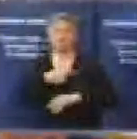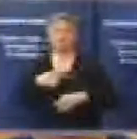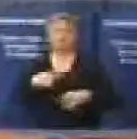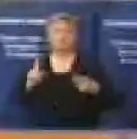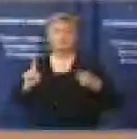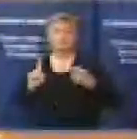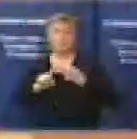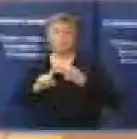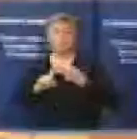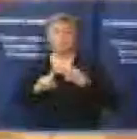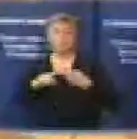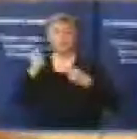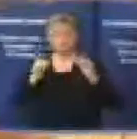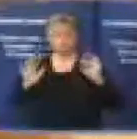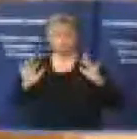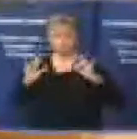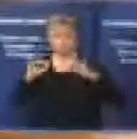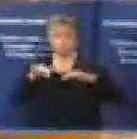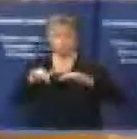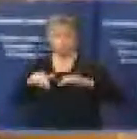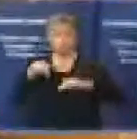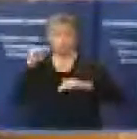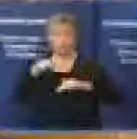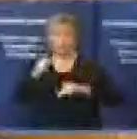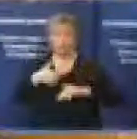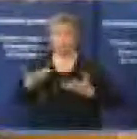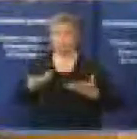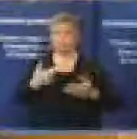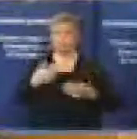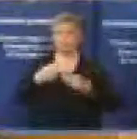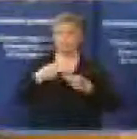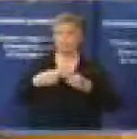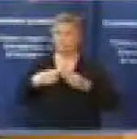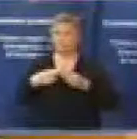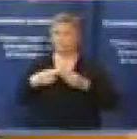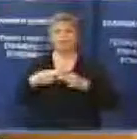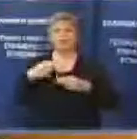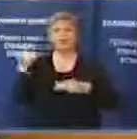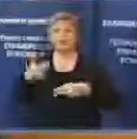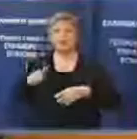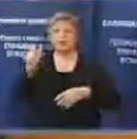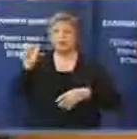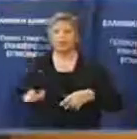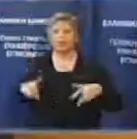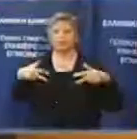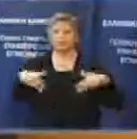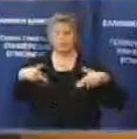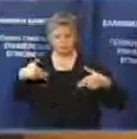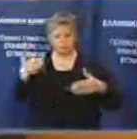έχει ταξιδέψει στις Βρυξέλλες, τελεί αντικειμενικά πλέον υποπροθεσμία, και αν τελικώς η